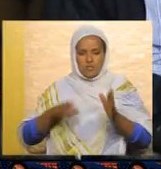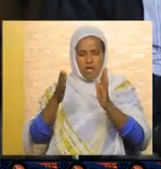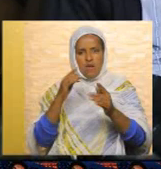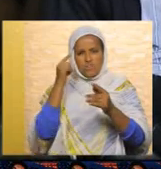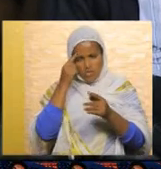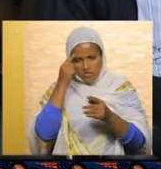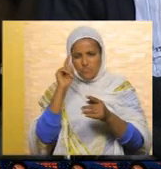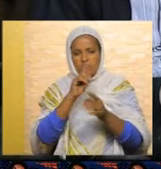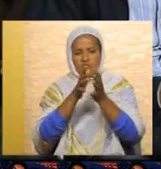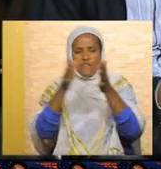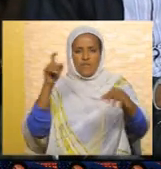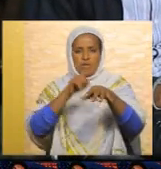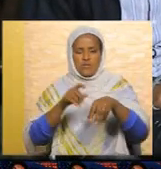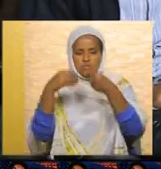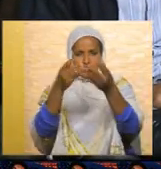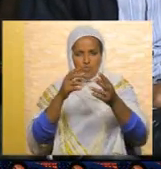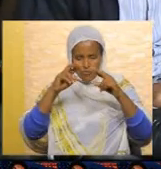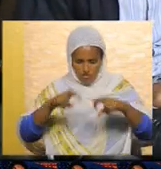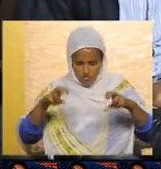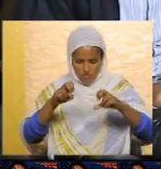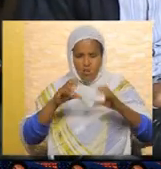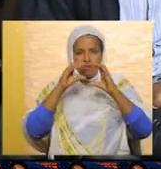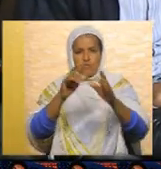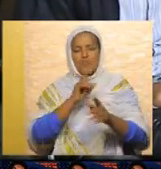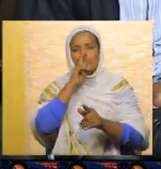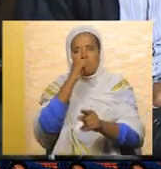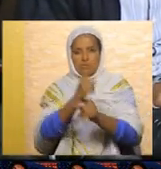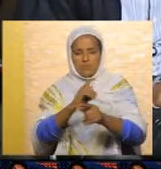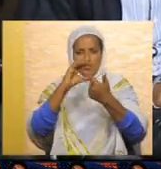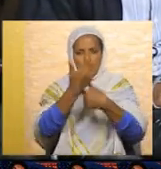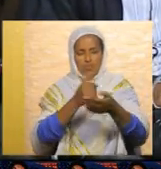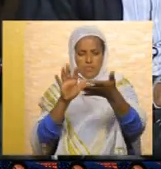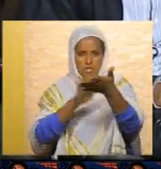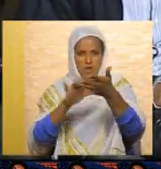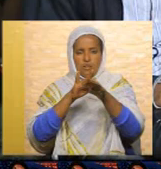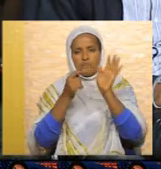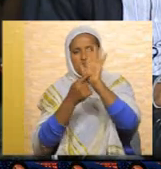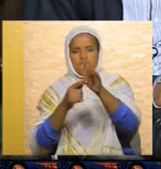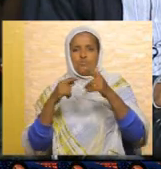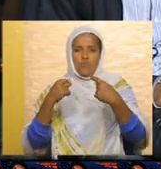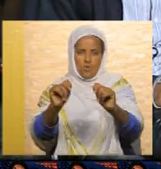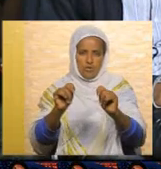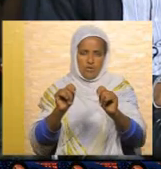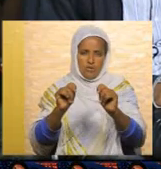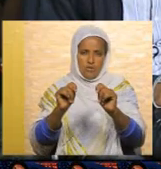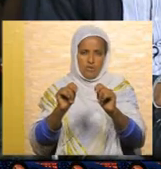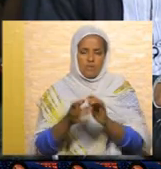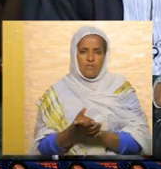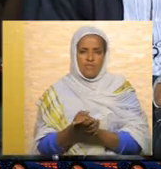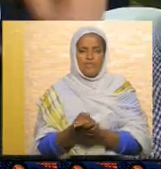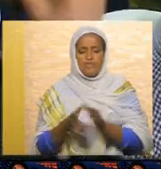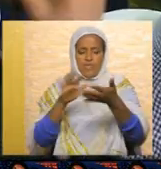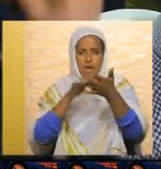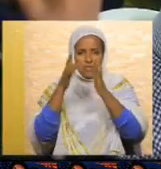አስተምሮና የምእመኑ አስተሳሰብ ምን እንደሚመስል ሰፊ ጊዜ ሰጥተው በመመራመር አስተማሪና እውነት የሆነውን ሁሉ በጥናታቸው ለማሳየት